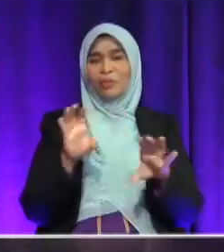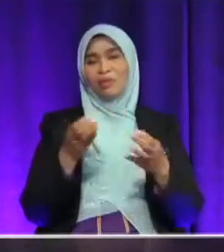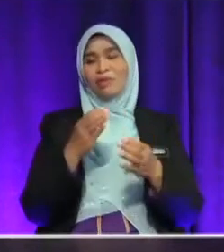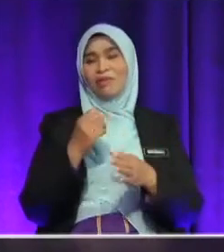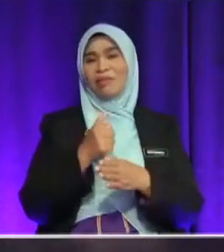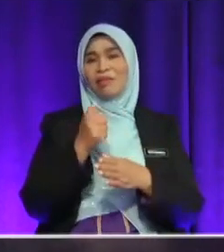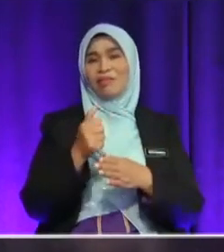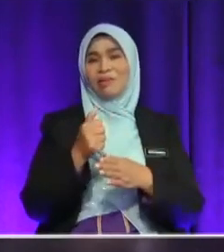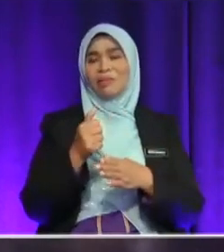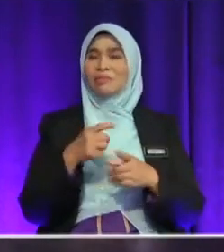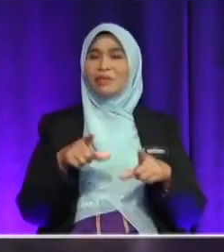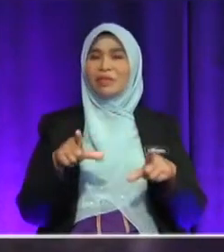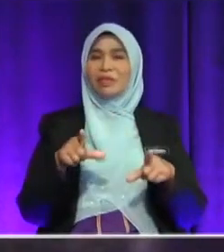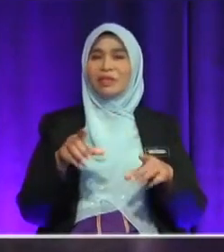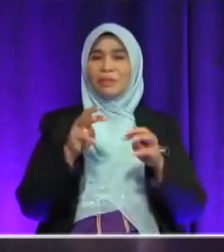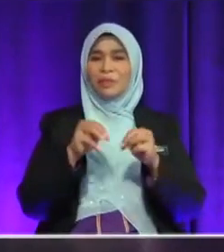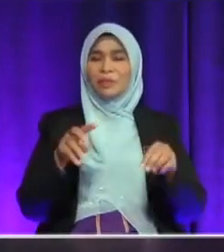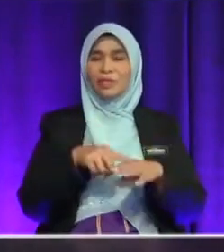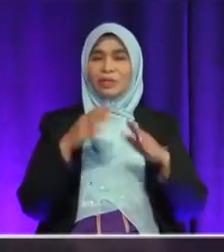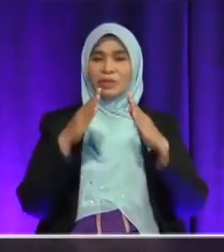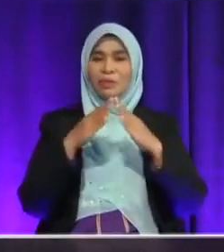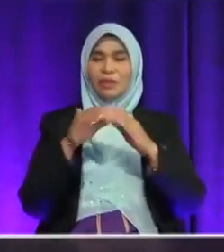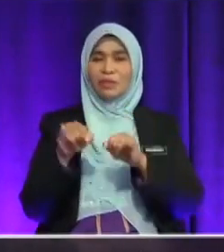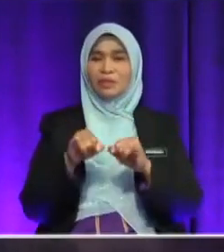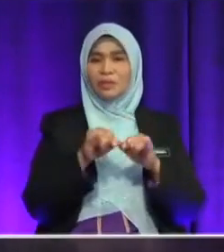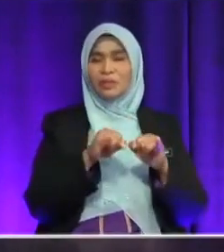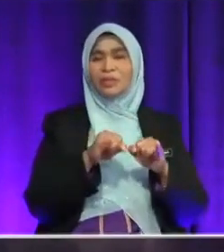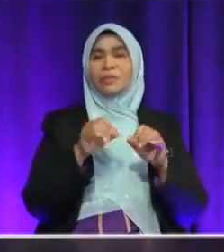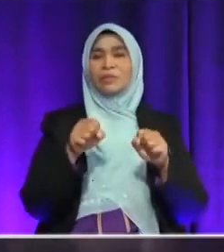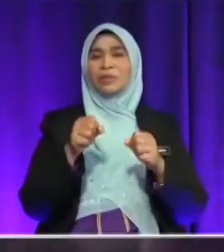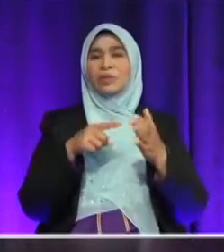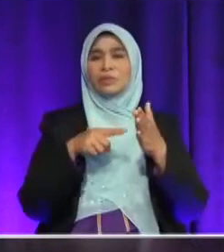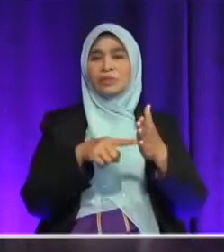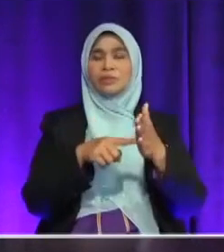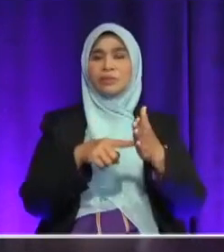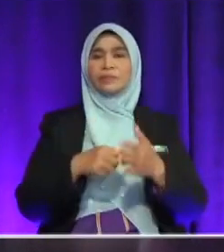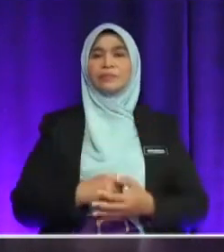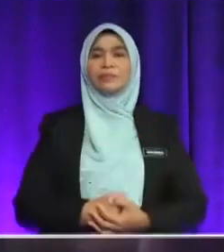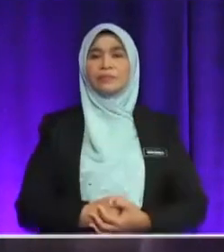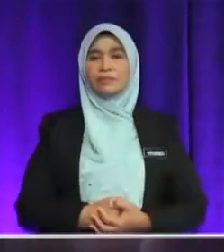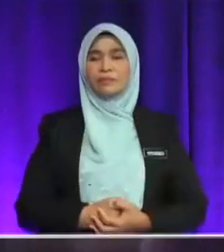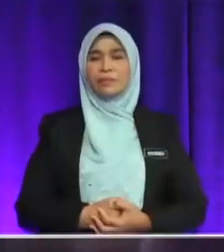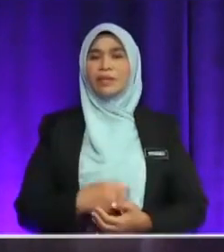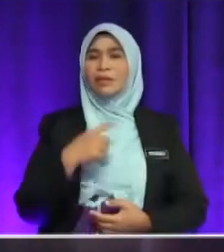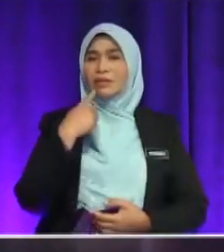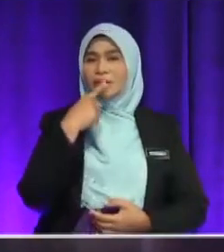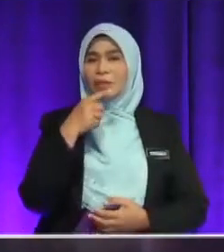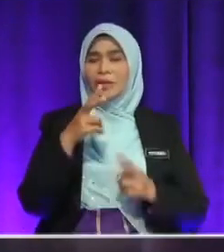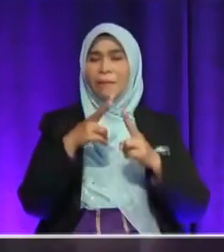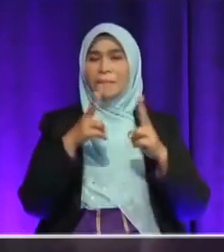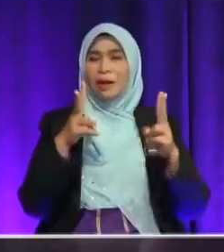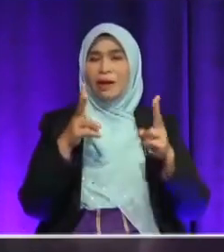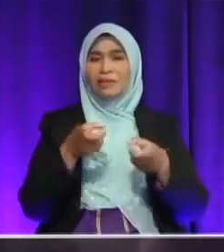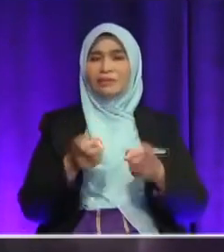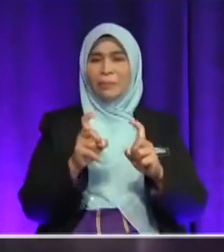juga kala di Indonesia boleh terus angkat jawaban anda kita tengok siap uh paling pantas karena mungkin